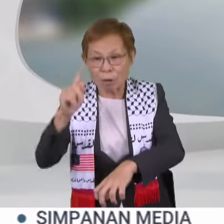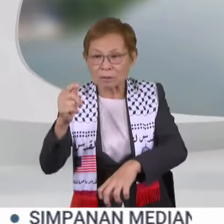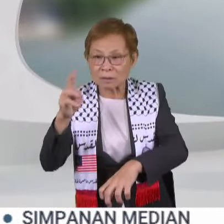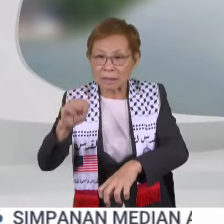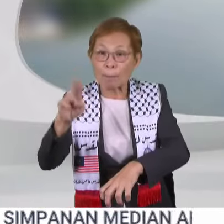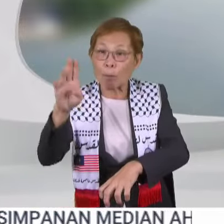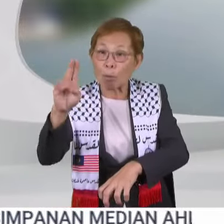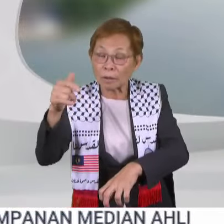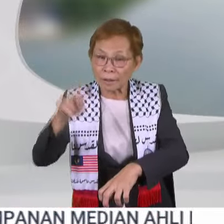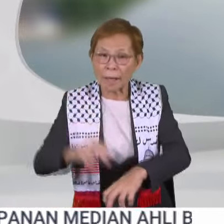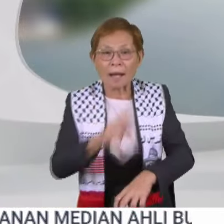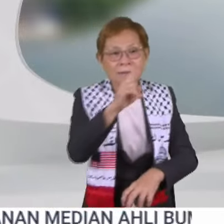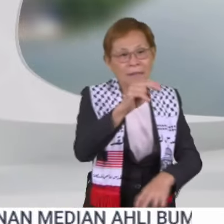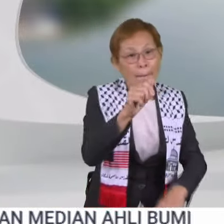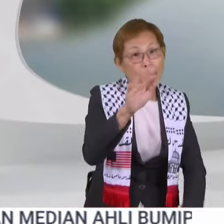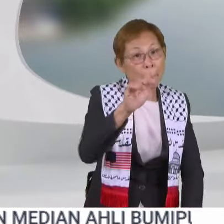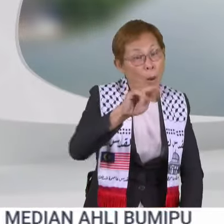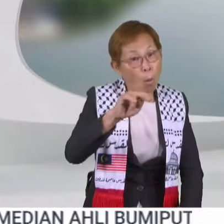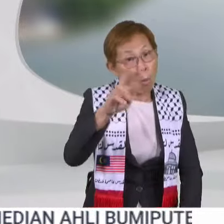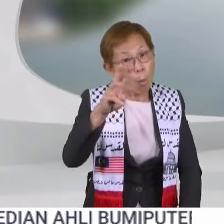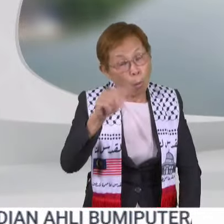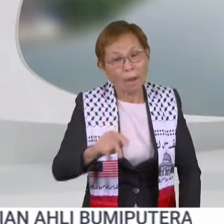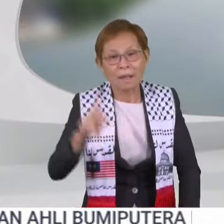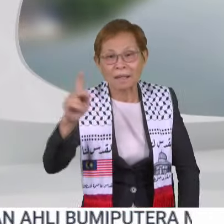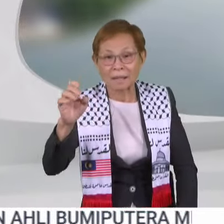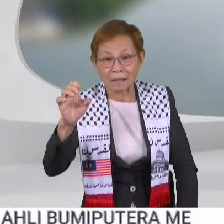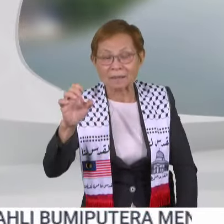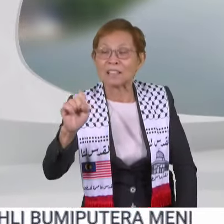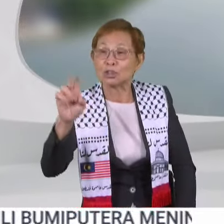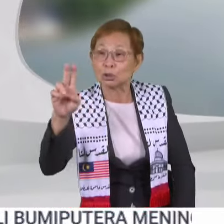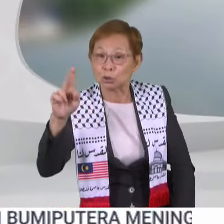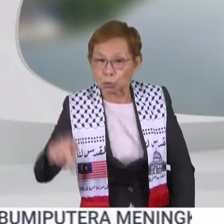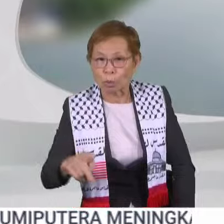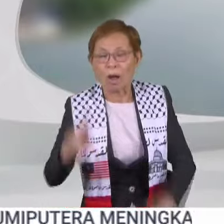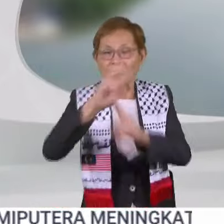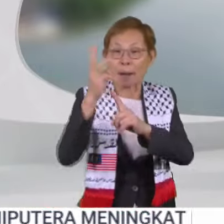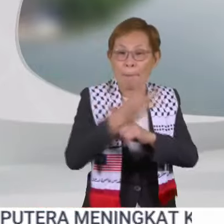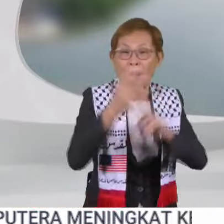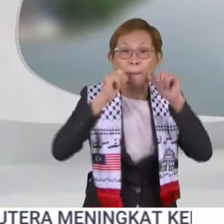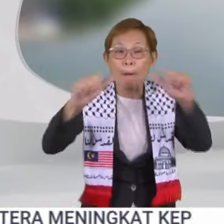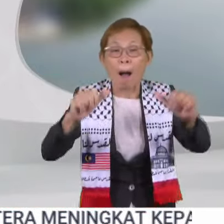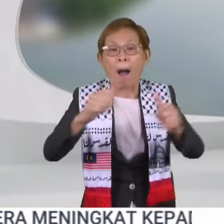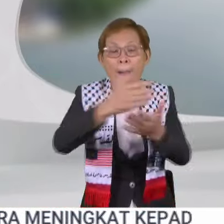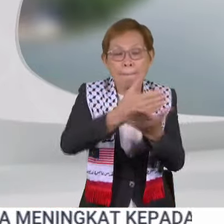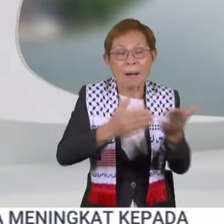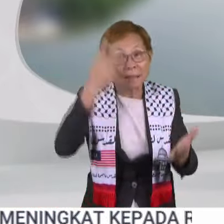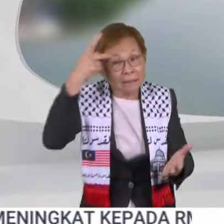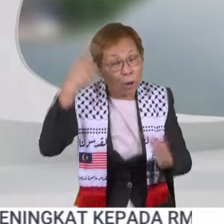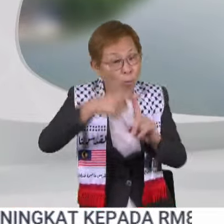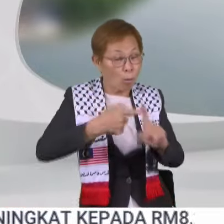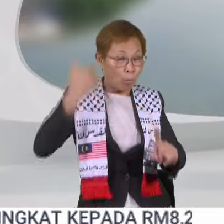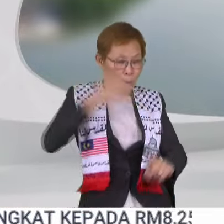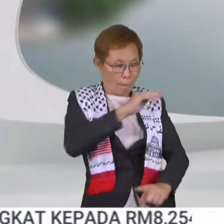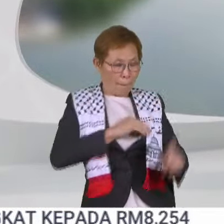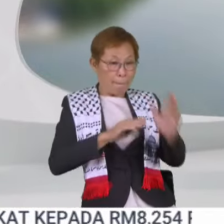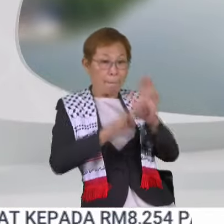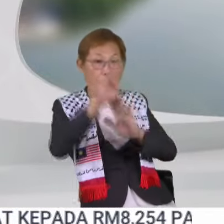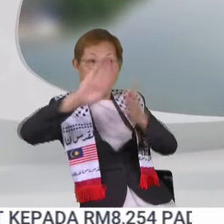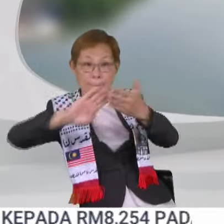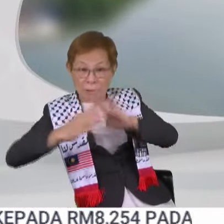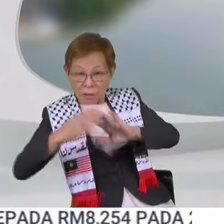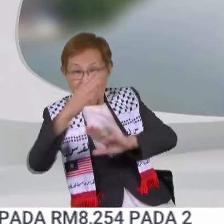nabawan kemabung dan SK di bawah pejabat perkhidmatan kebajikan am bahagian keningau bulan lalu menteri pembangunan